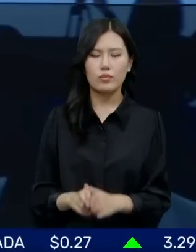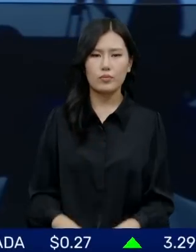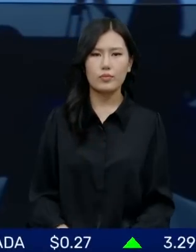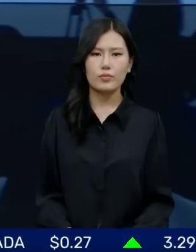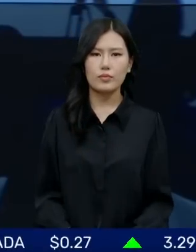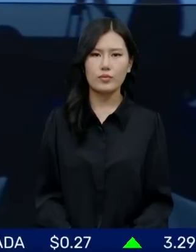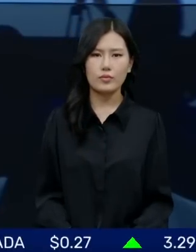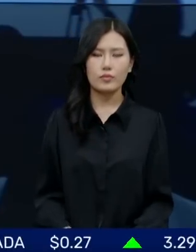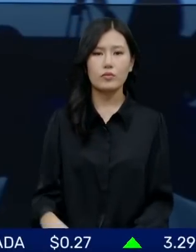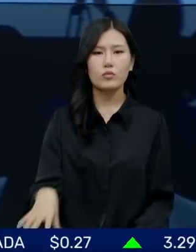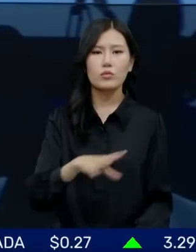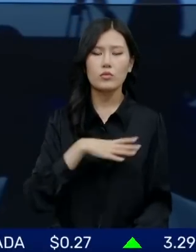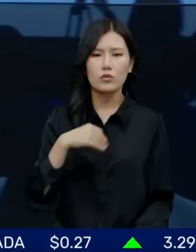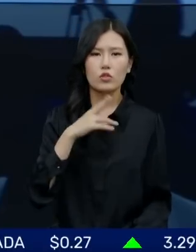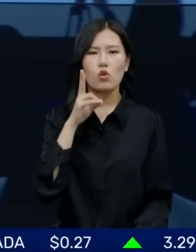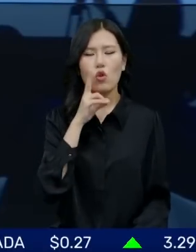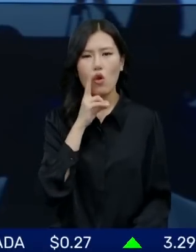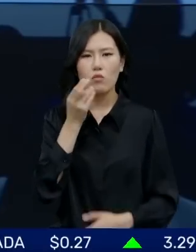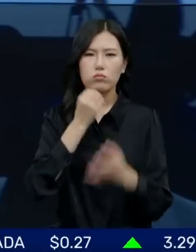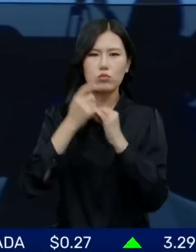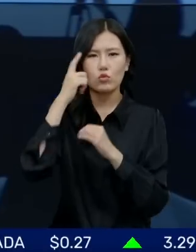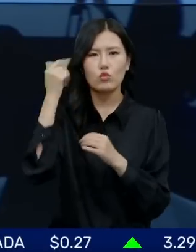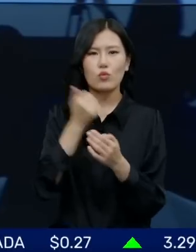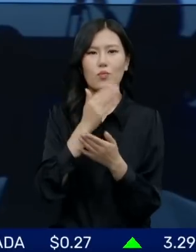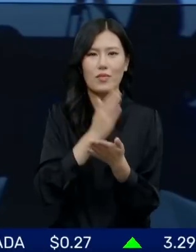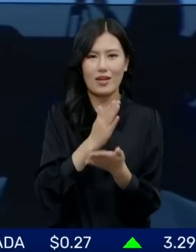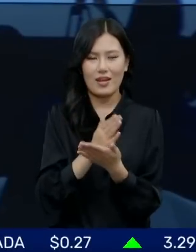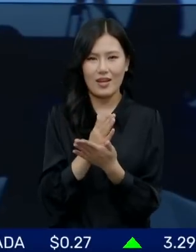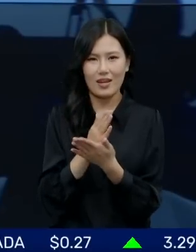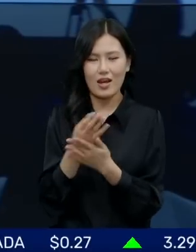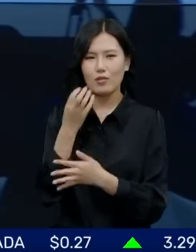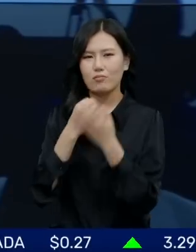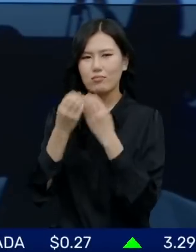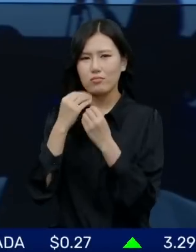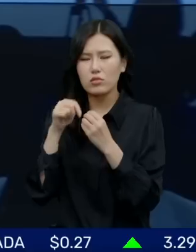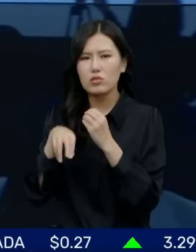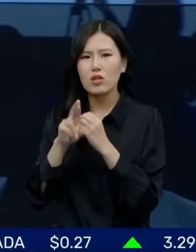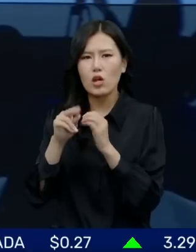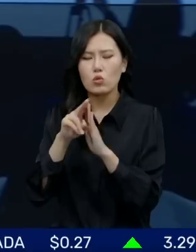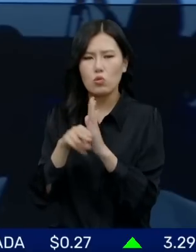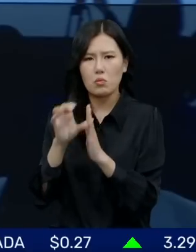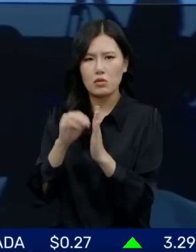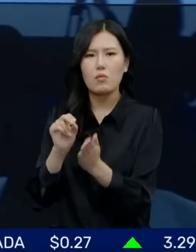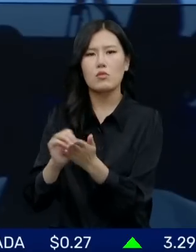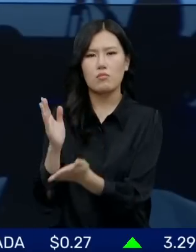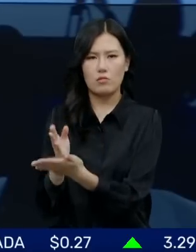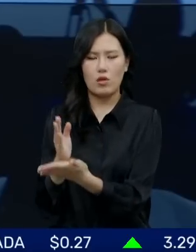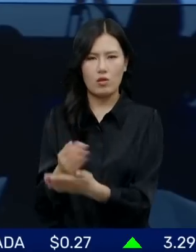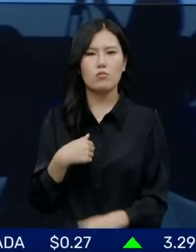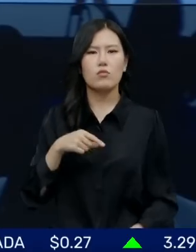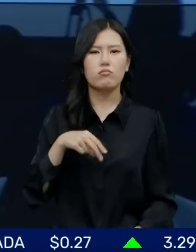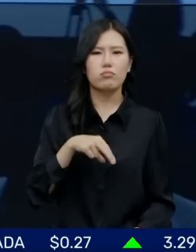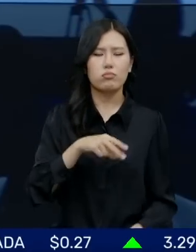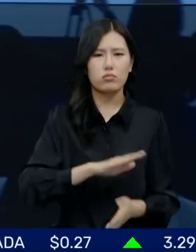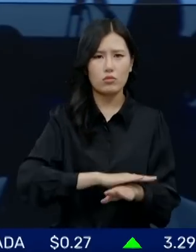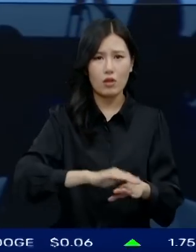Бидний өдөр бүр хэрэглэж байгаа хоол хүнснээс эхлээд алхаж байгаа зам хүртэл стандарттай. Энэ стандартыг баримтласнаар эрүүл аюулгүй орчинд